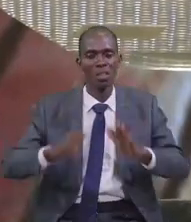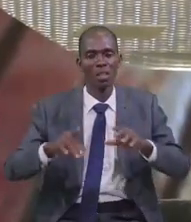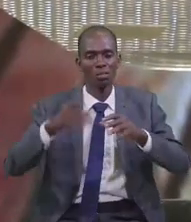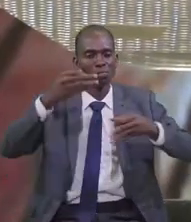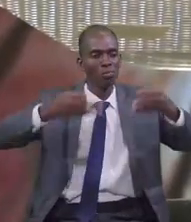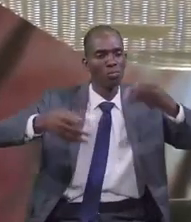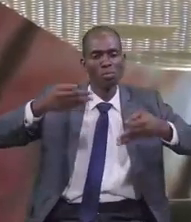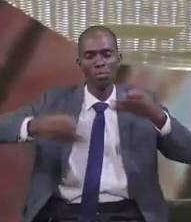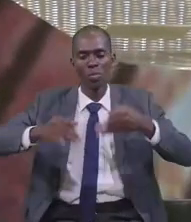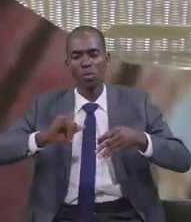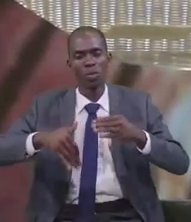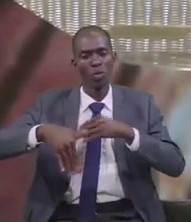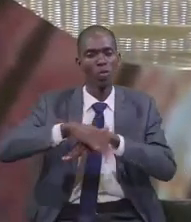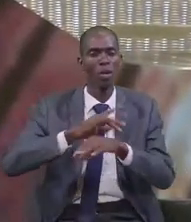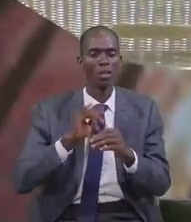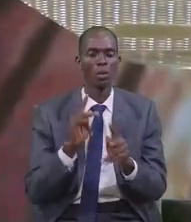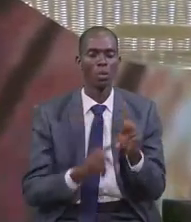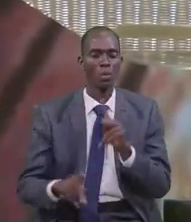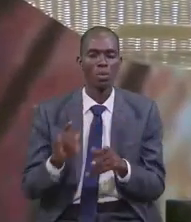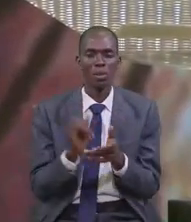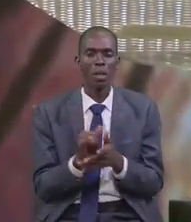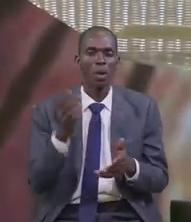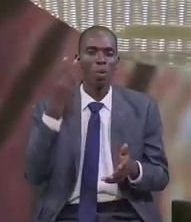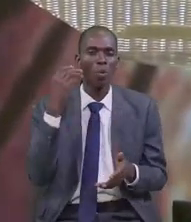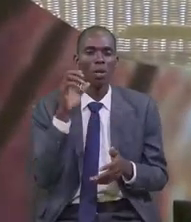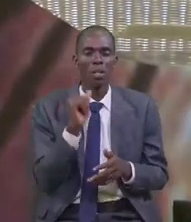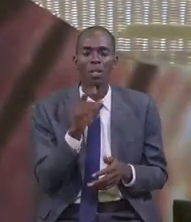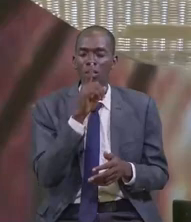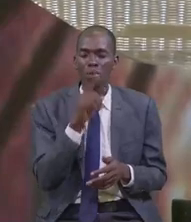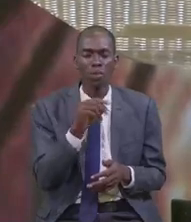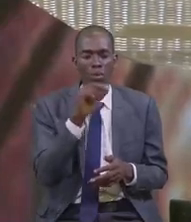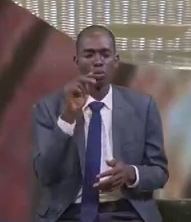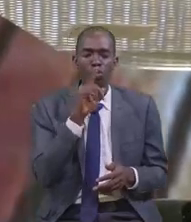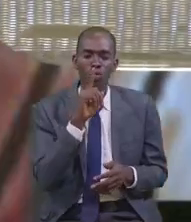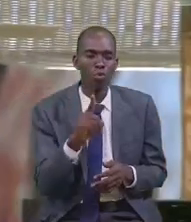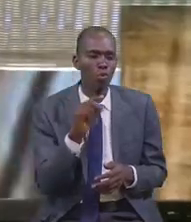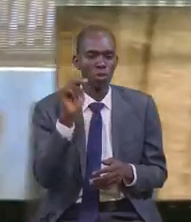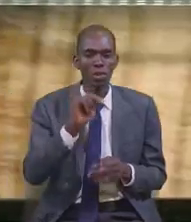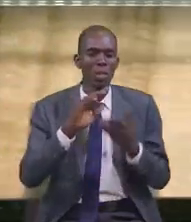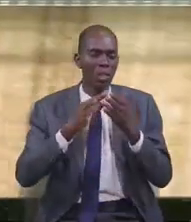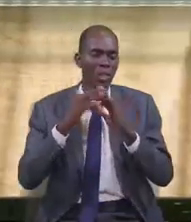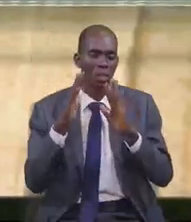Alors, c'était un véritable Nazaréen. Qu'est-ce que le Seigneur a dit de lui?